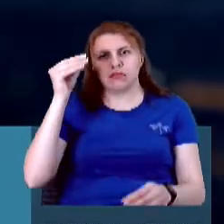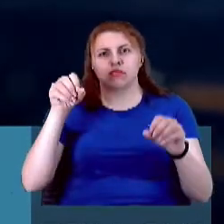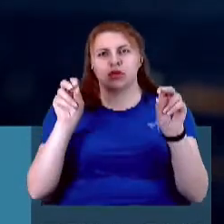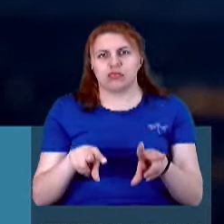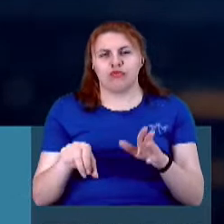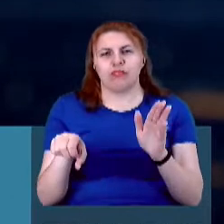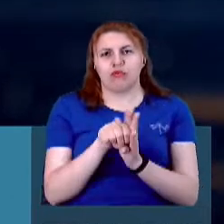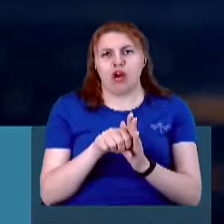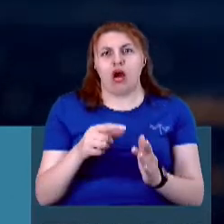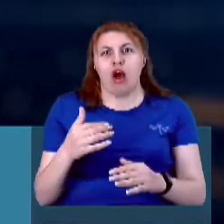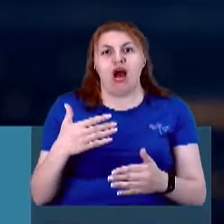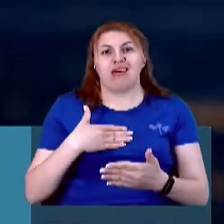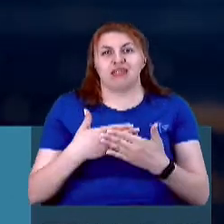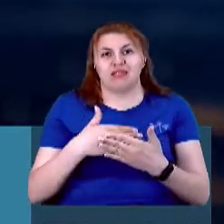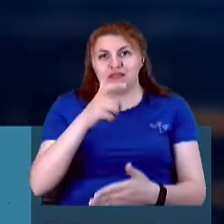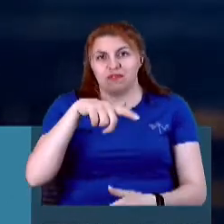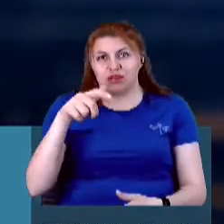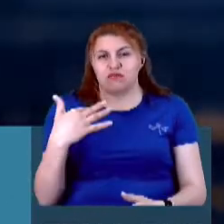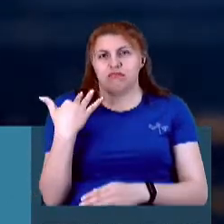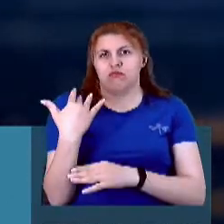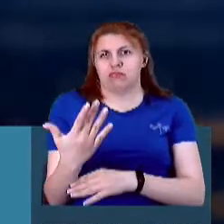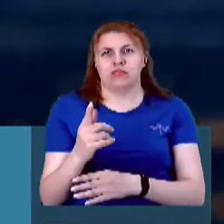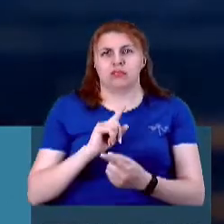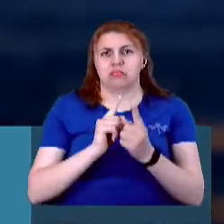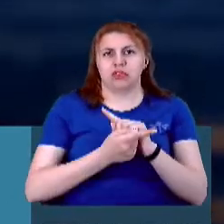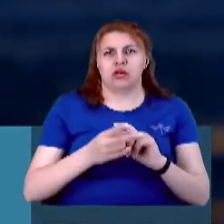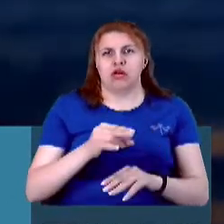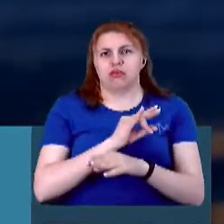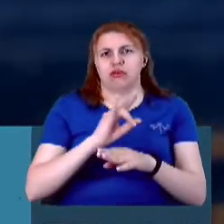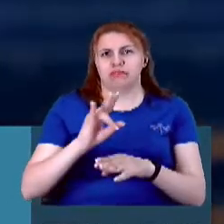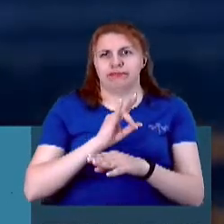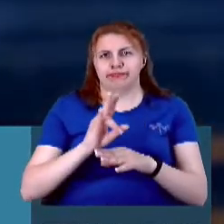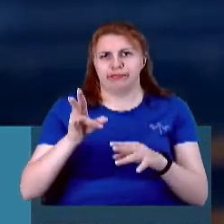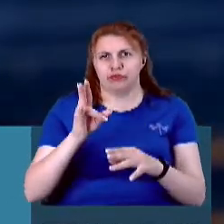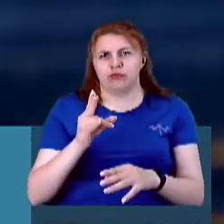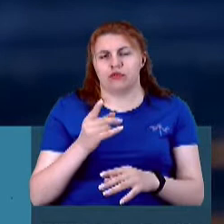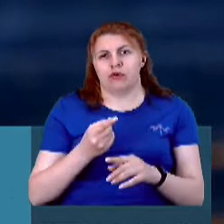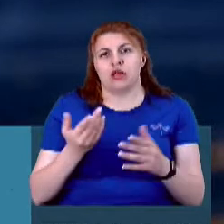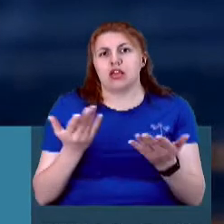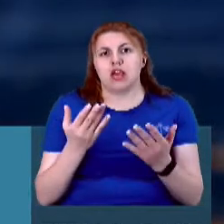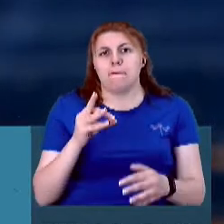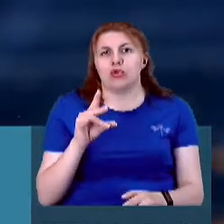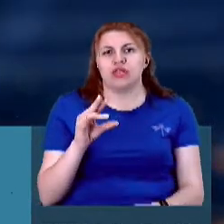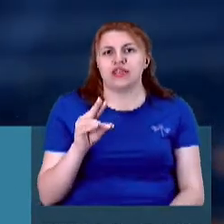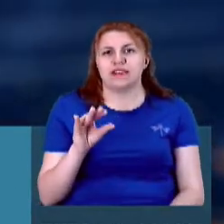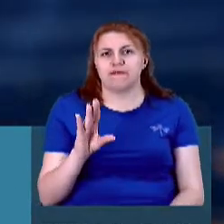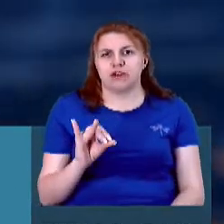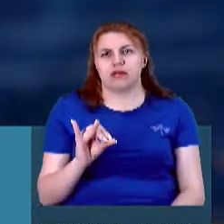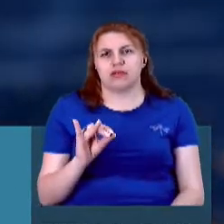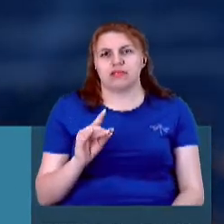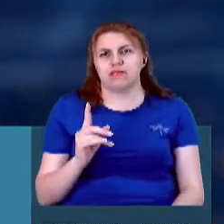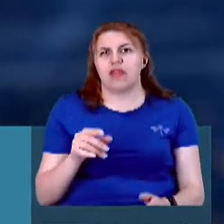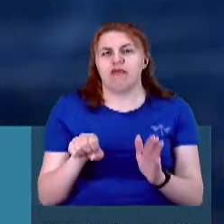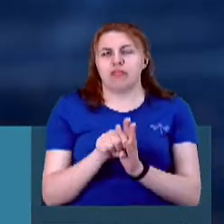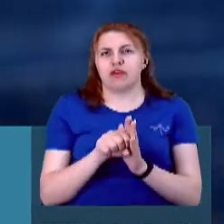справу кваліфікували як тероризм, повідомляють журналісти Суспільного. Які мотиви замаху на вбивство Валентини Бучок та